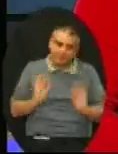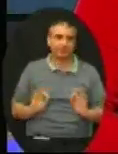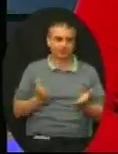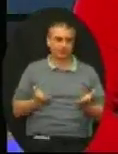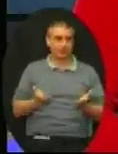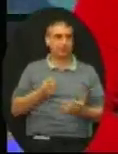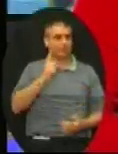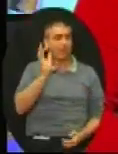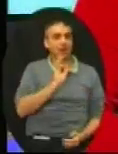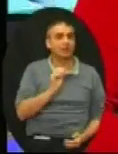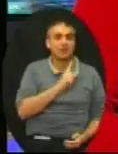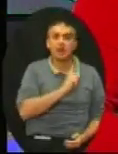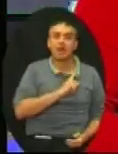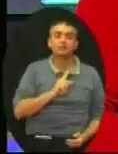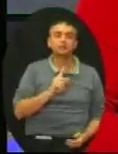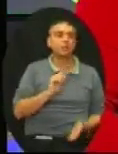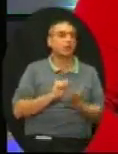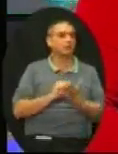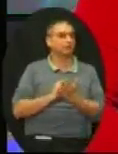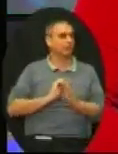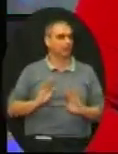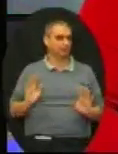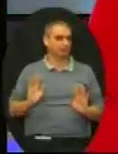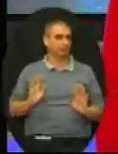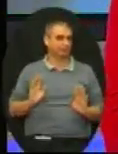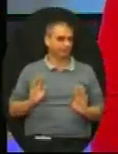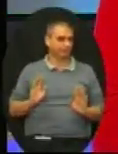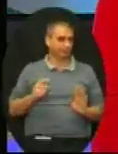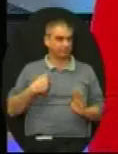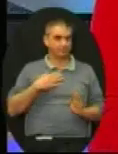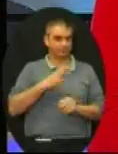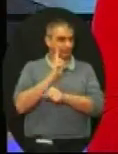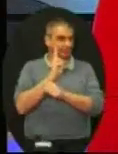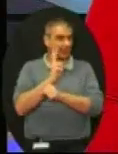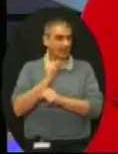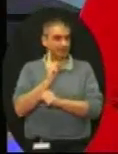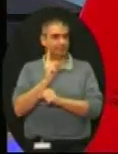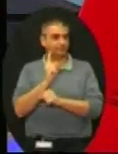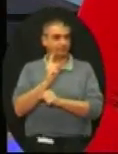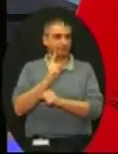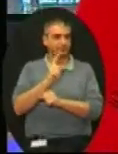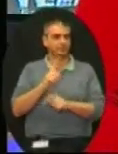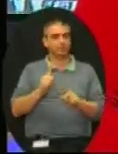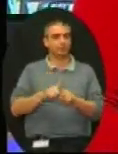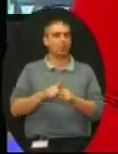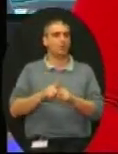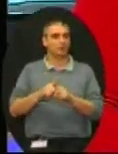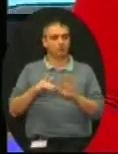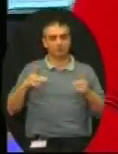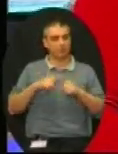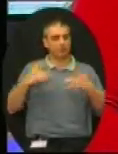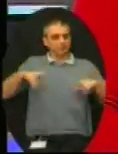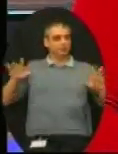לחלוטין. יחד עם זה, אסור פה חס וחלילה, וזה הדבר שאני רוצה להזהיר מפניו, זה להתנער, גם